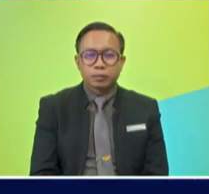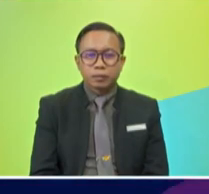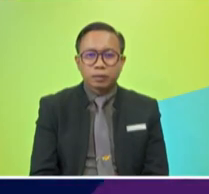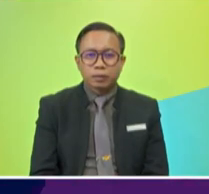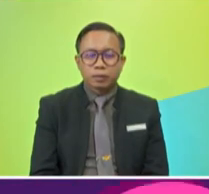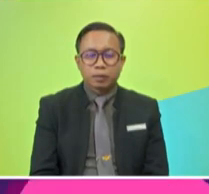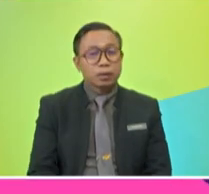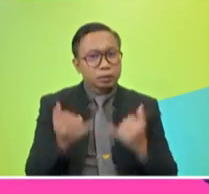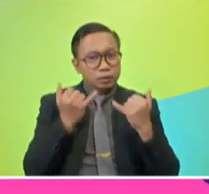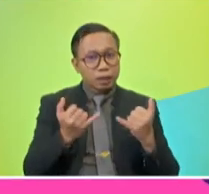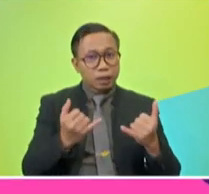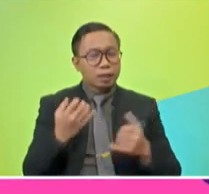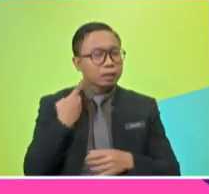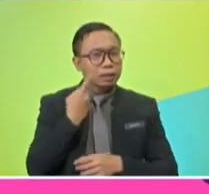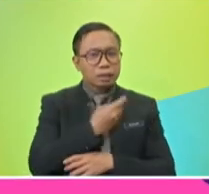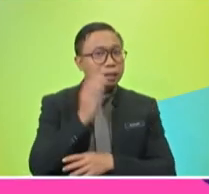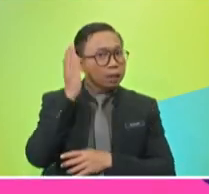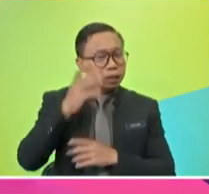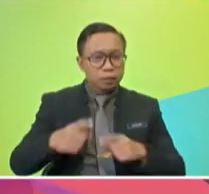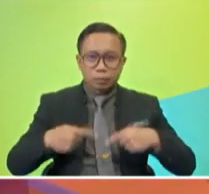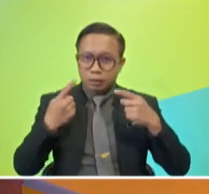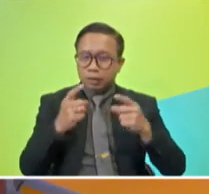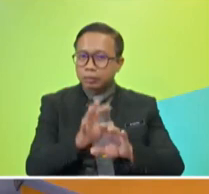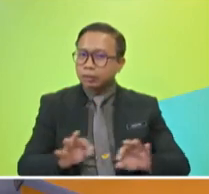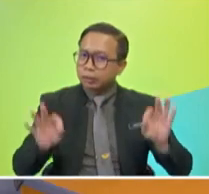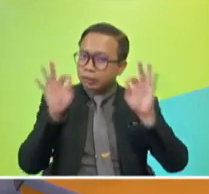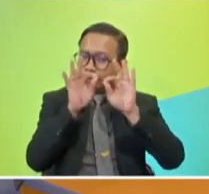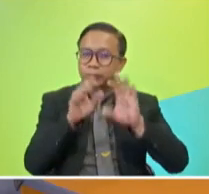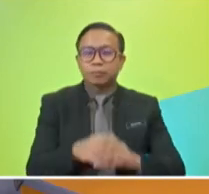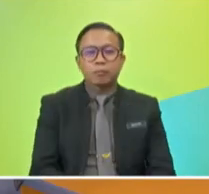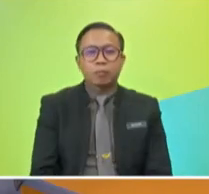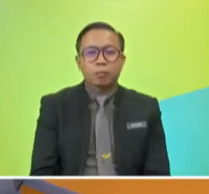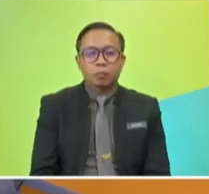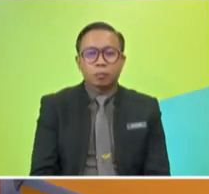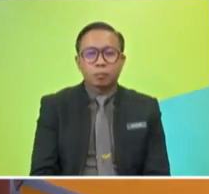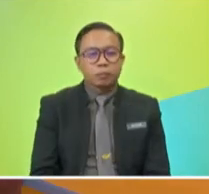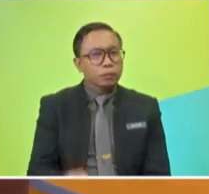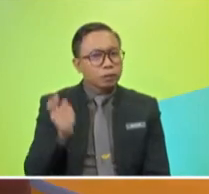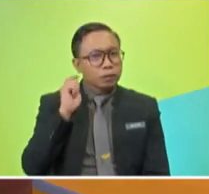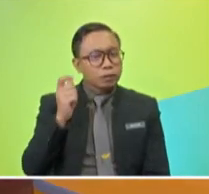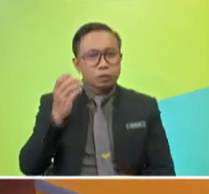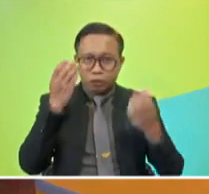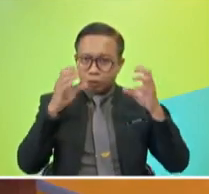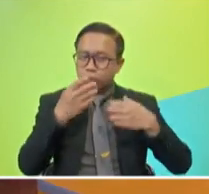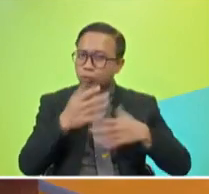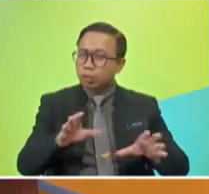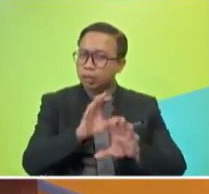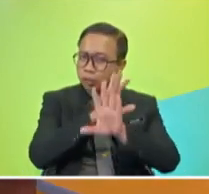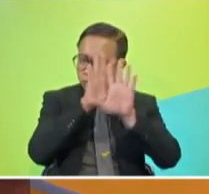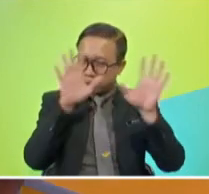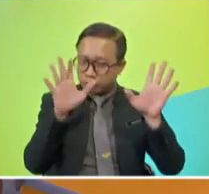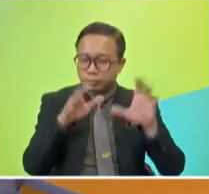Sekarang kita akan pergi kepada kepentingannya Oke kepentingannya tadi yang bedah Terangkan tadi